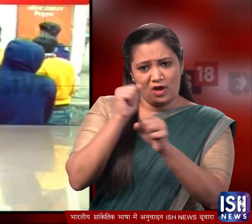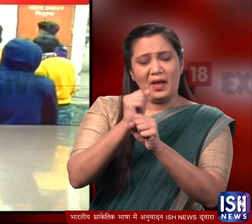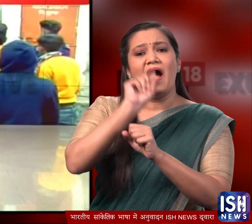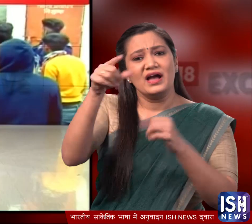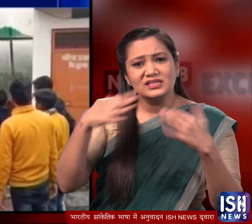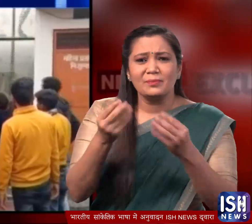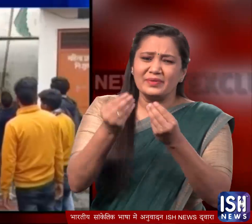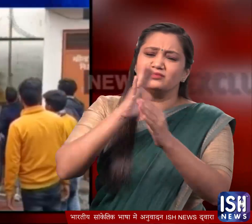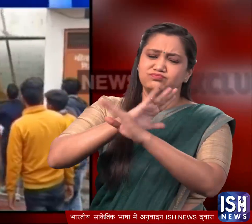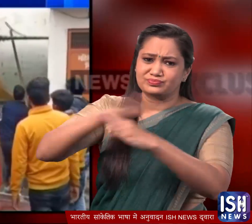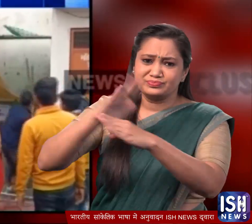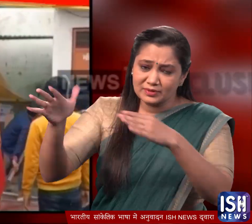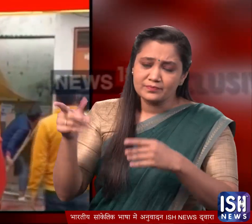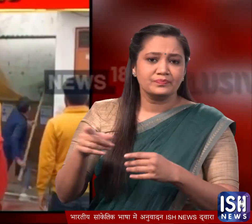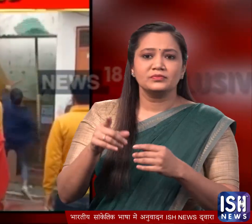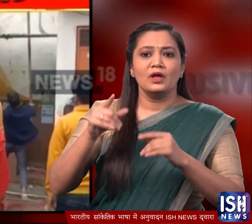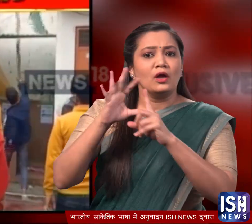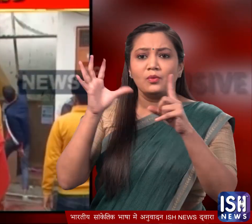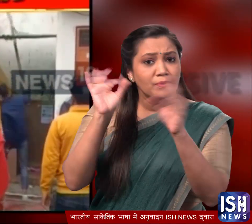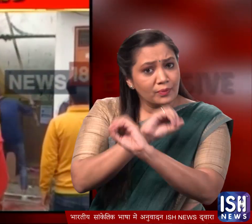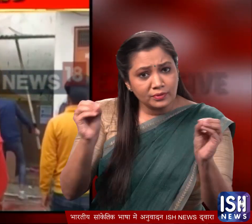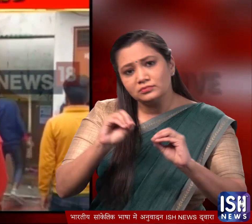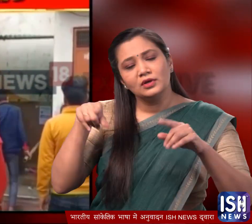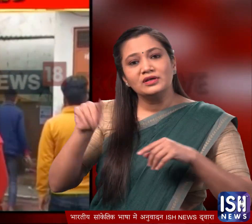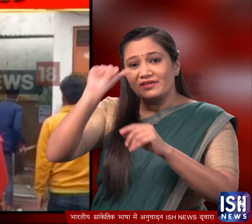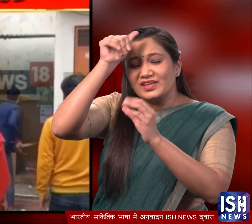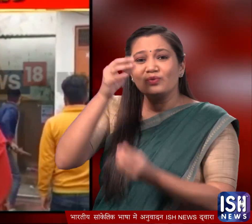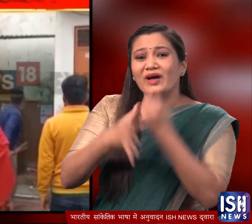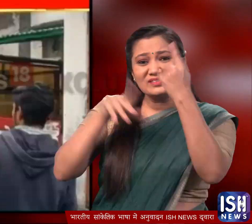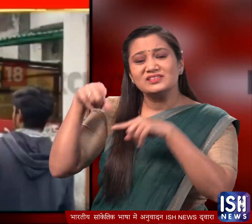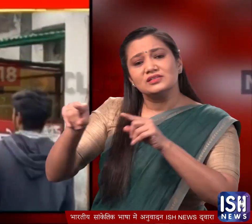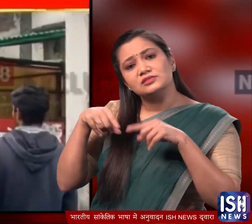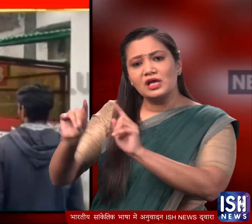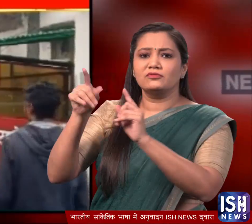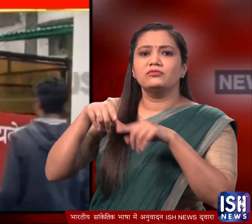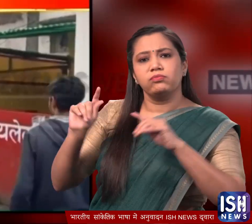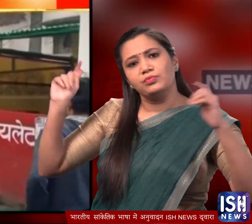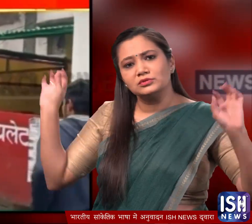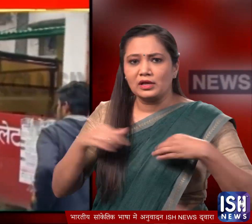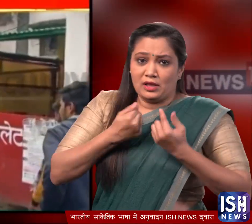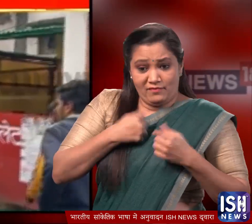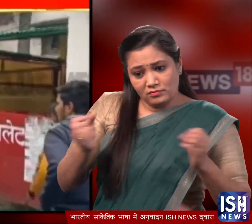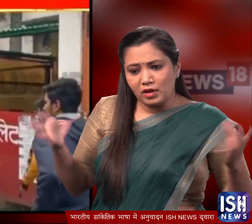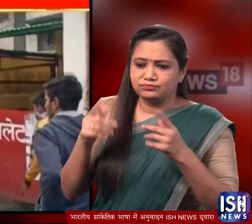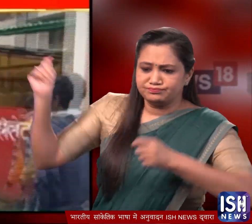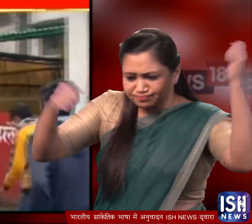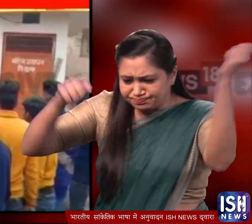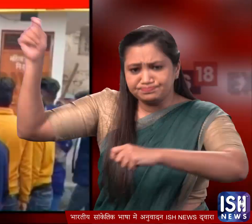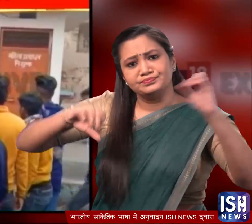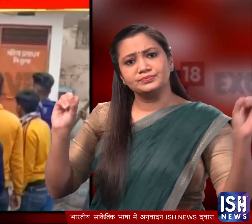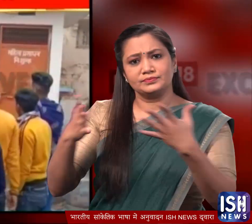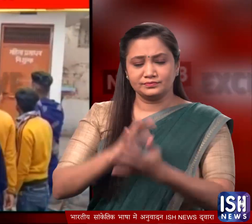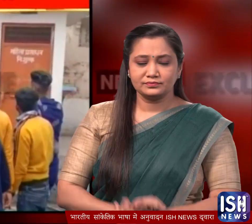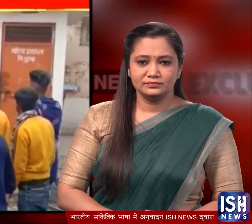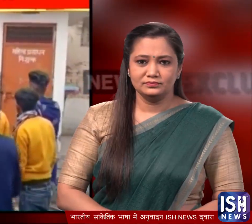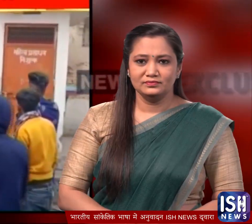की मांग की थी, लेकिन जब प्रशासन की तरफ से कोई कार्रवाई नहीं हुई तो हिंदूवादी संगठन से जुड़े कुछ लोगों ने इसे खुद ही तोड़ना शुरू कर दिया।